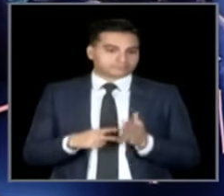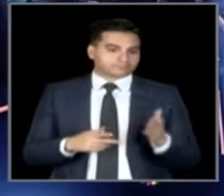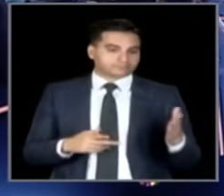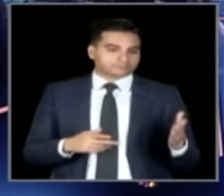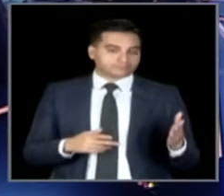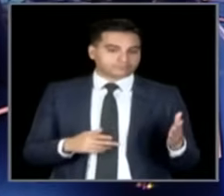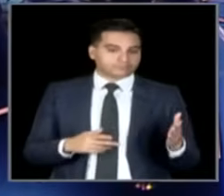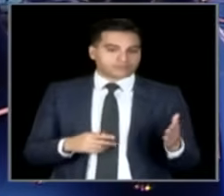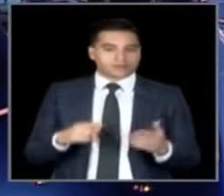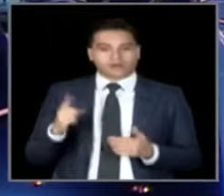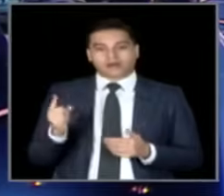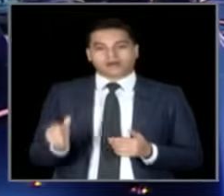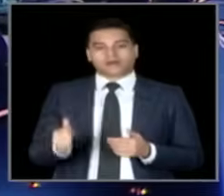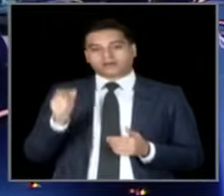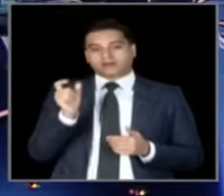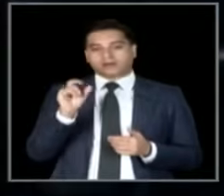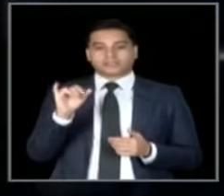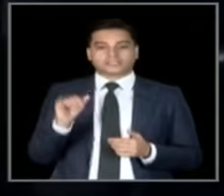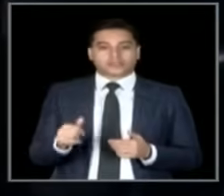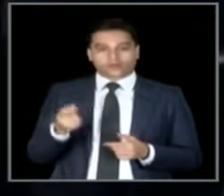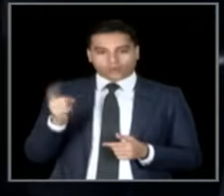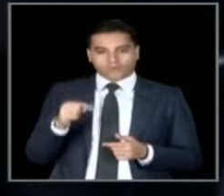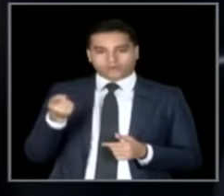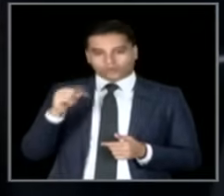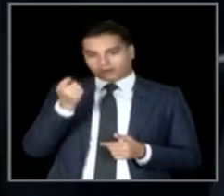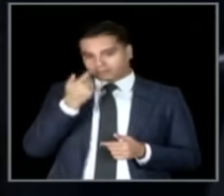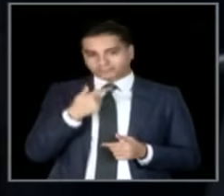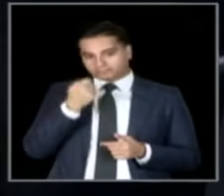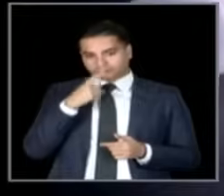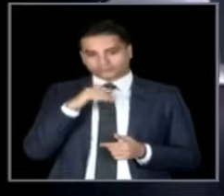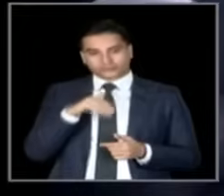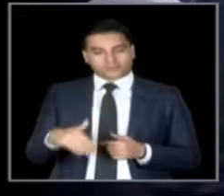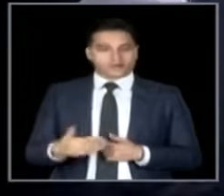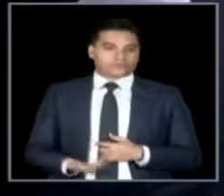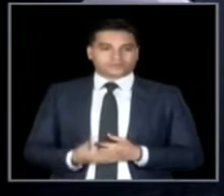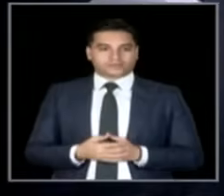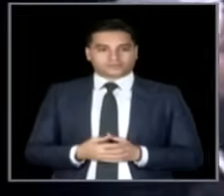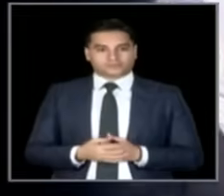يا رانيا مش معقولة يا رانيا، كل حلقة لازم تعيطي، مش معقولة.